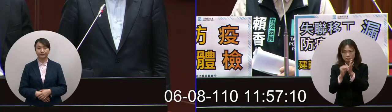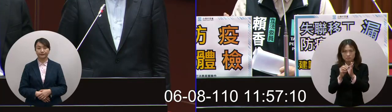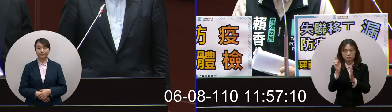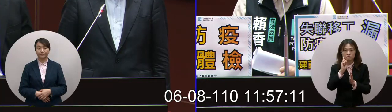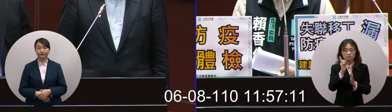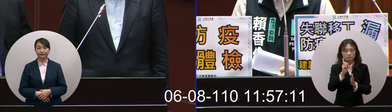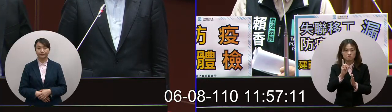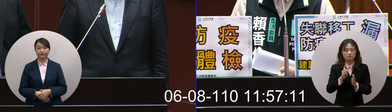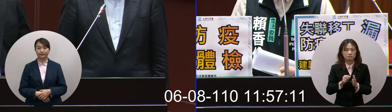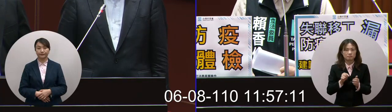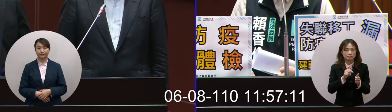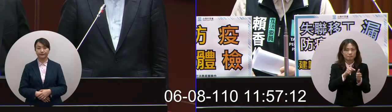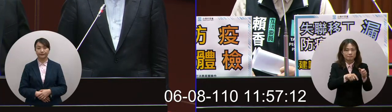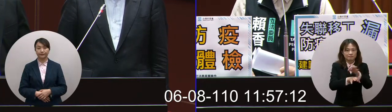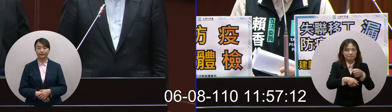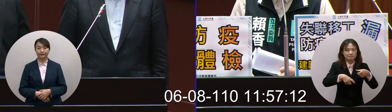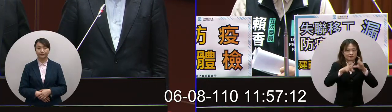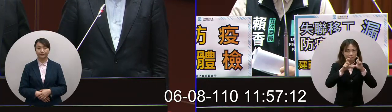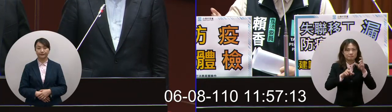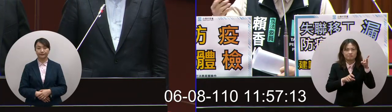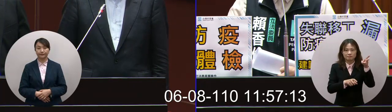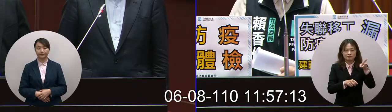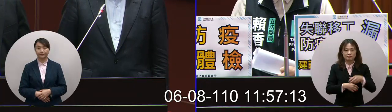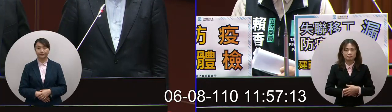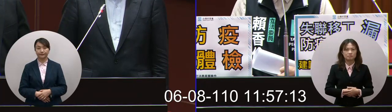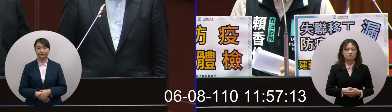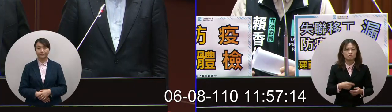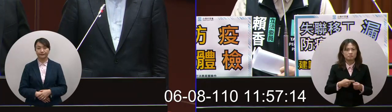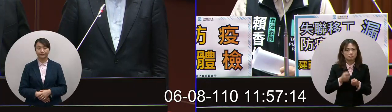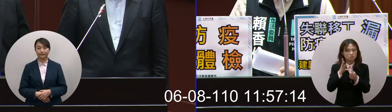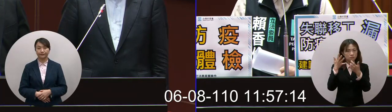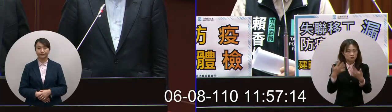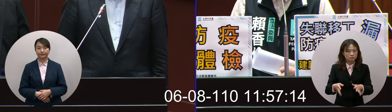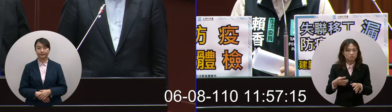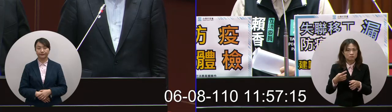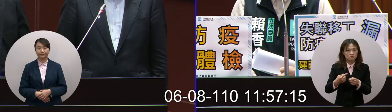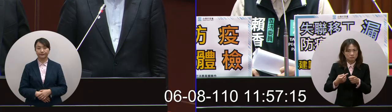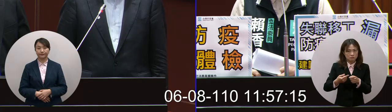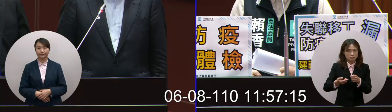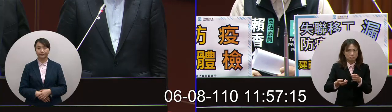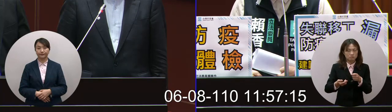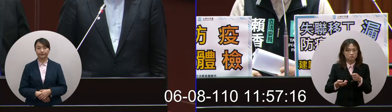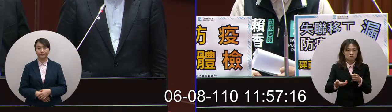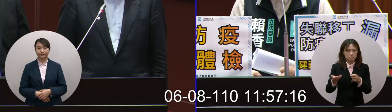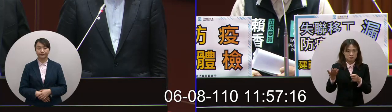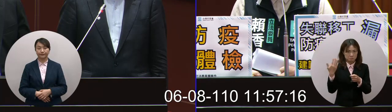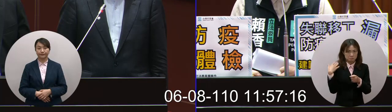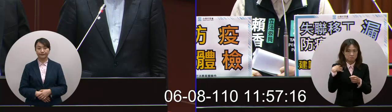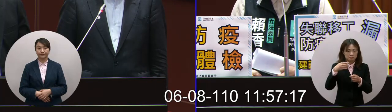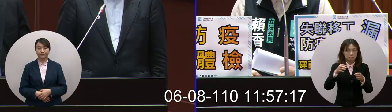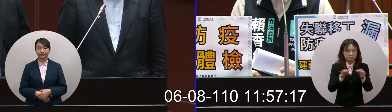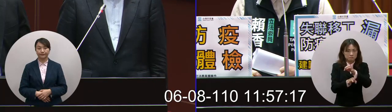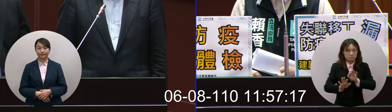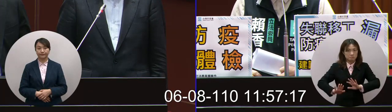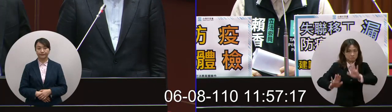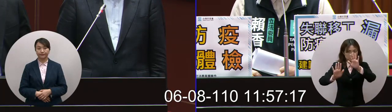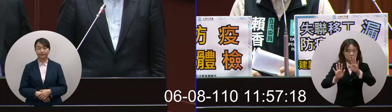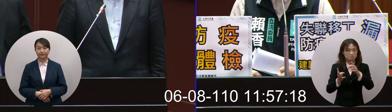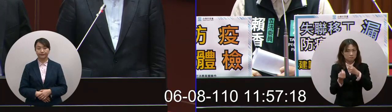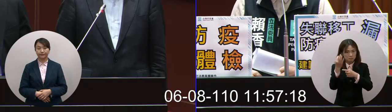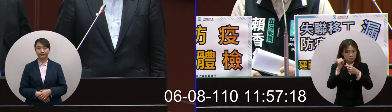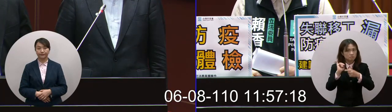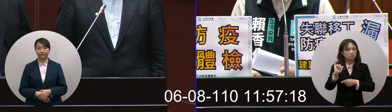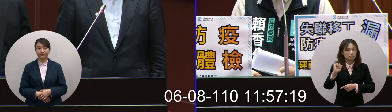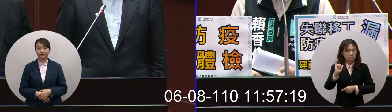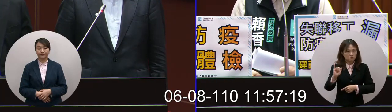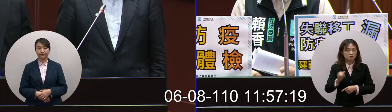他说我们今年上半年景气不错，成长率也不错，所以振兴这件事不在今年2600亿的想法里面。